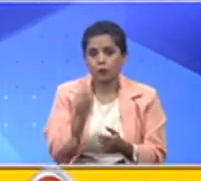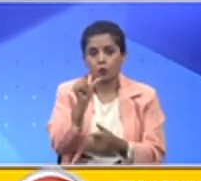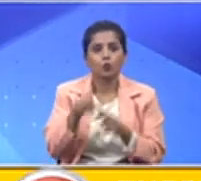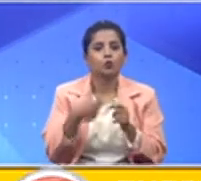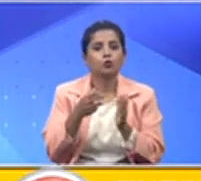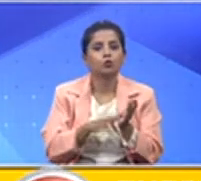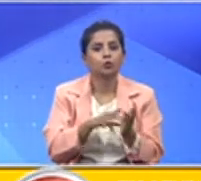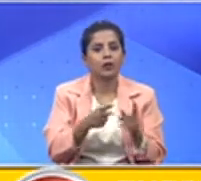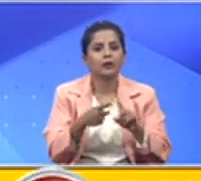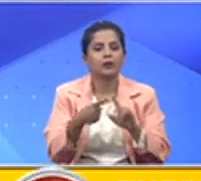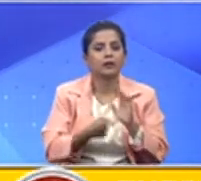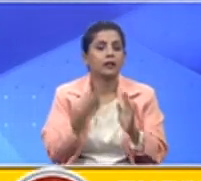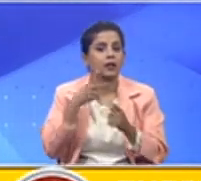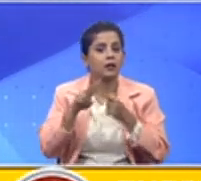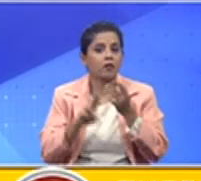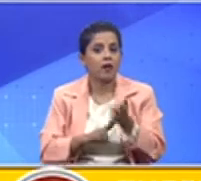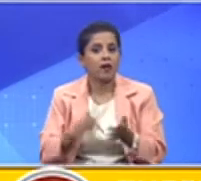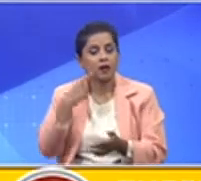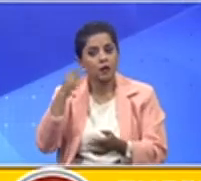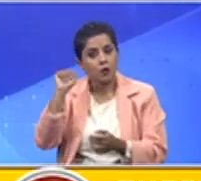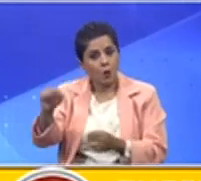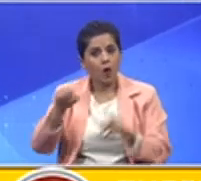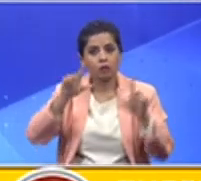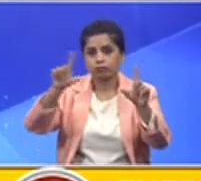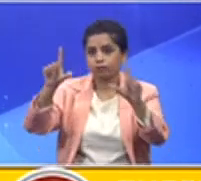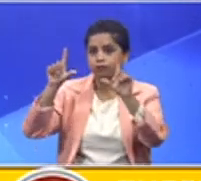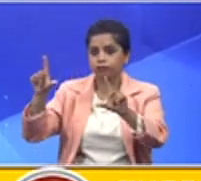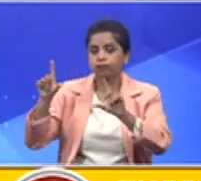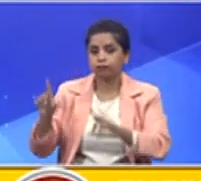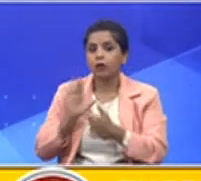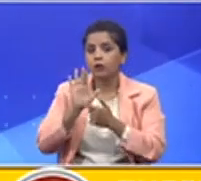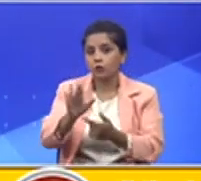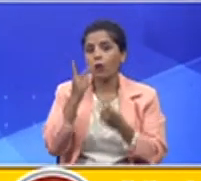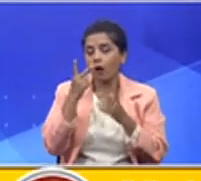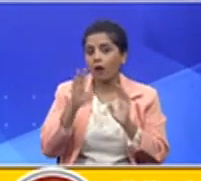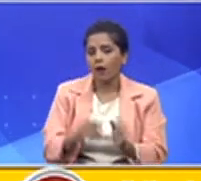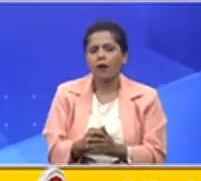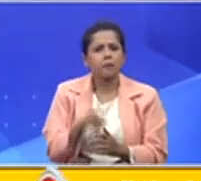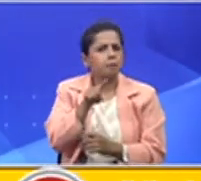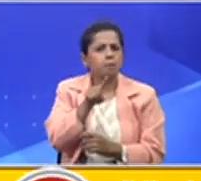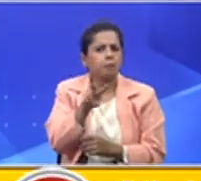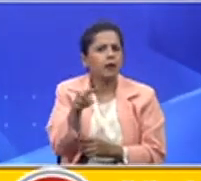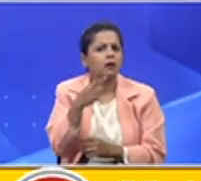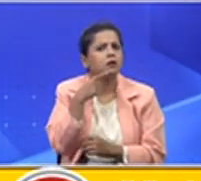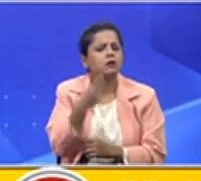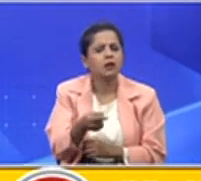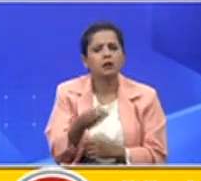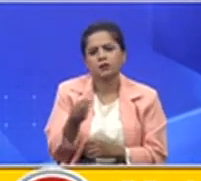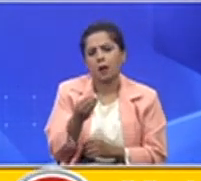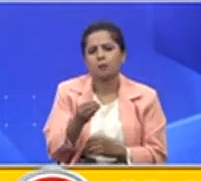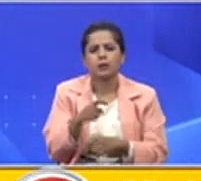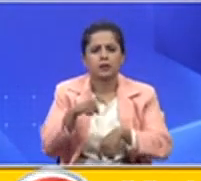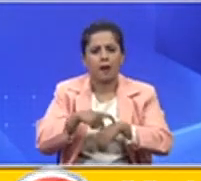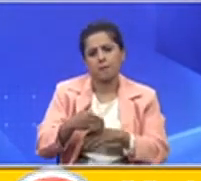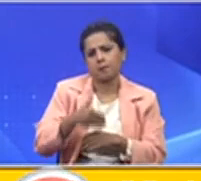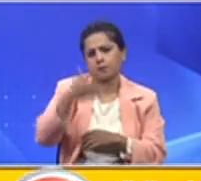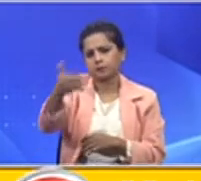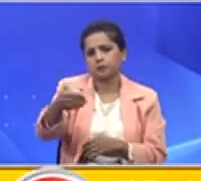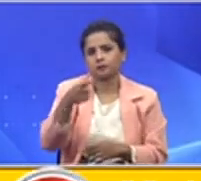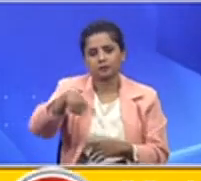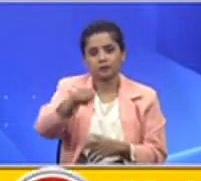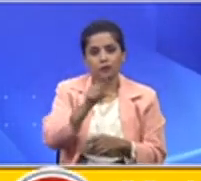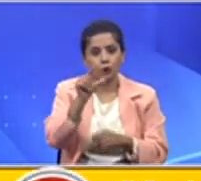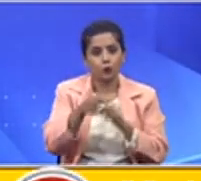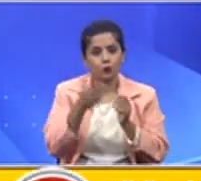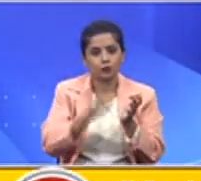के त्रिवेडी संग्राले में प्रदर्सित किया जाएगा यानि कुछ समय बाद जब आप